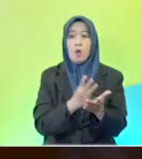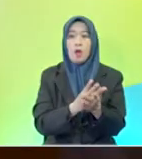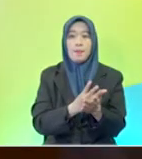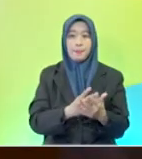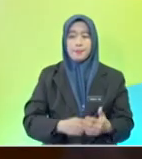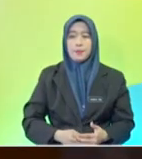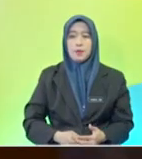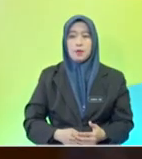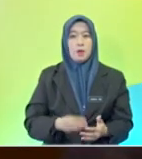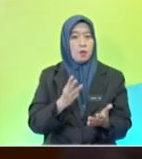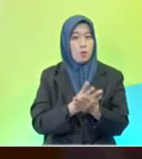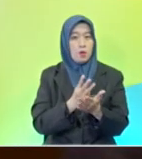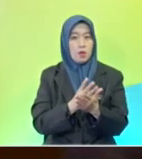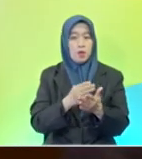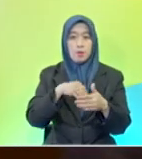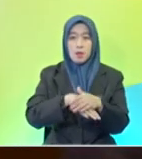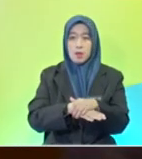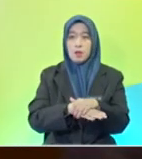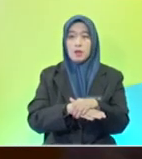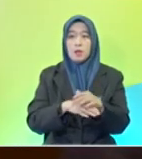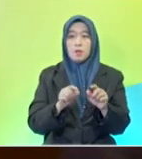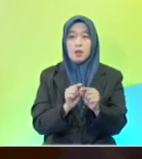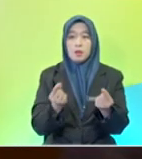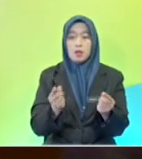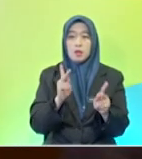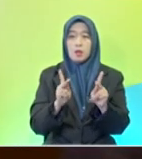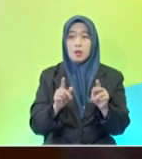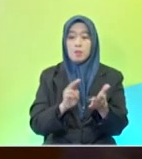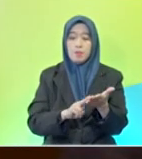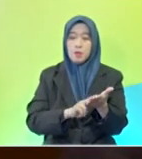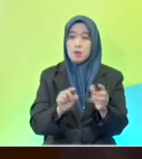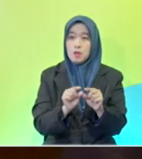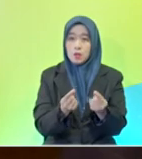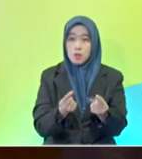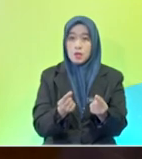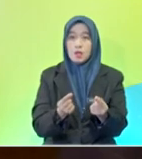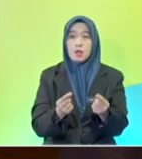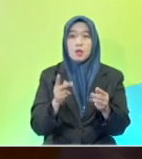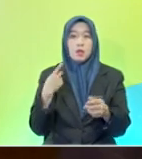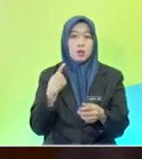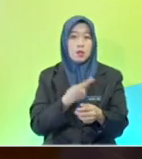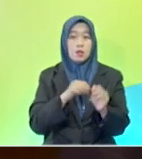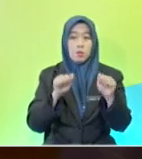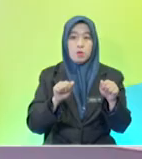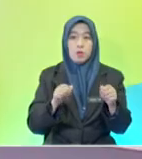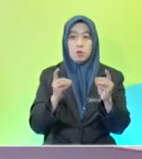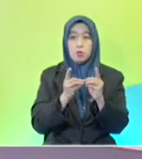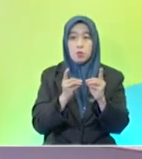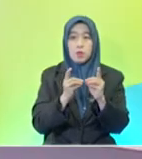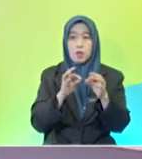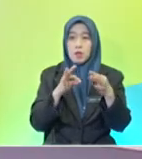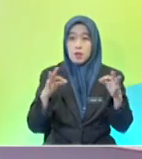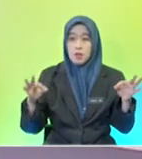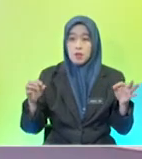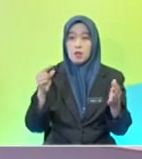semestinya tanda wakaf ini berada dalam Al-Quran yang mungkin, yeah, kalau adik-adik baca nanti Al-Quran, adik-adik kadang-kadang boleh jumpa tau ayat-ayat Al-Quran, lepas tu nanti